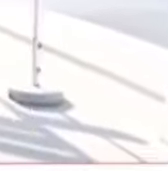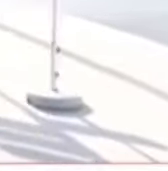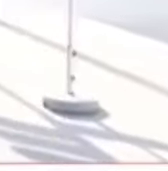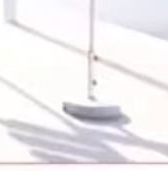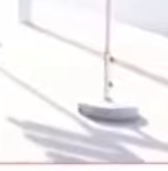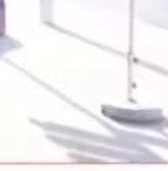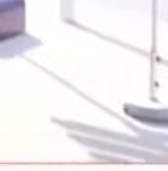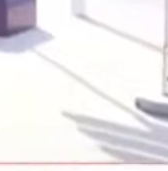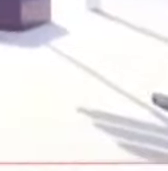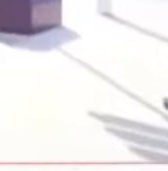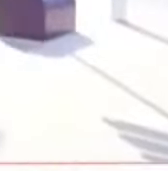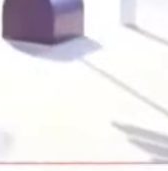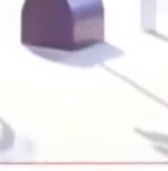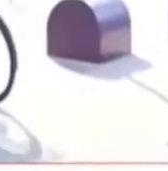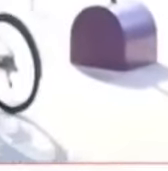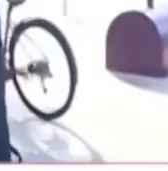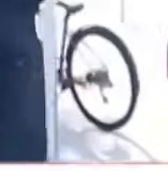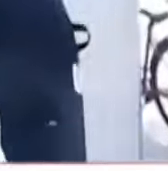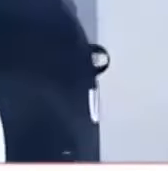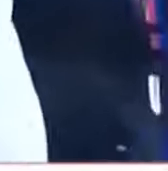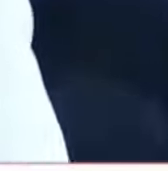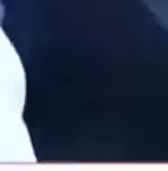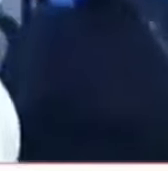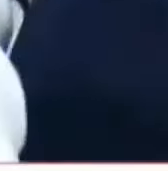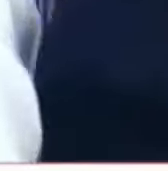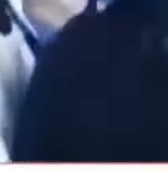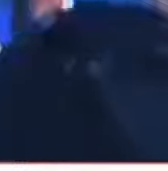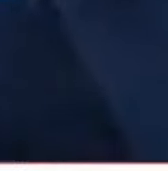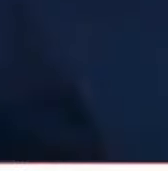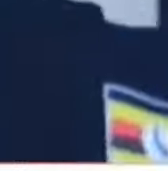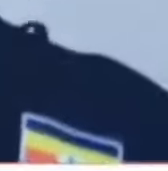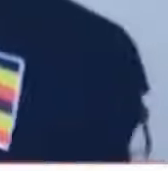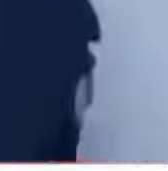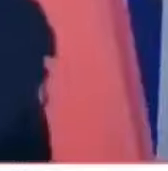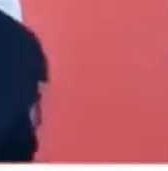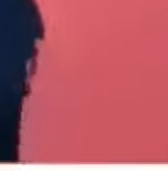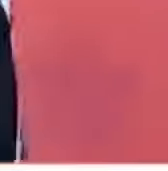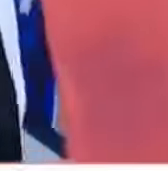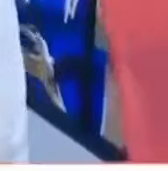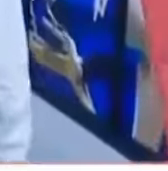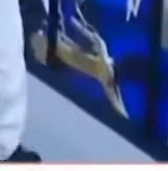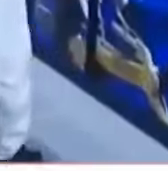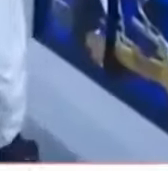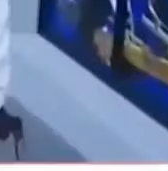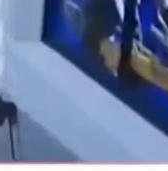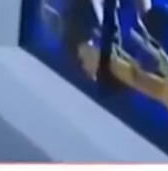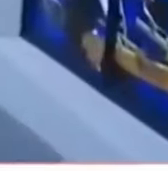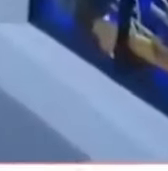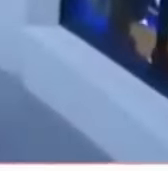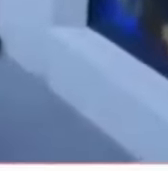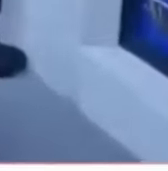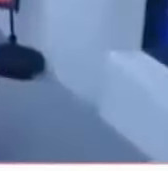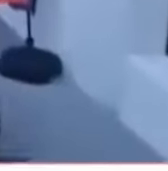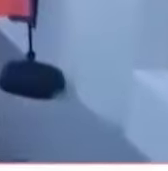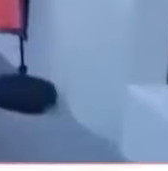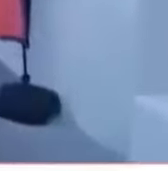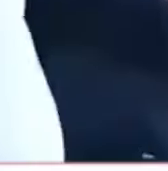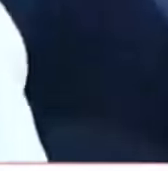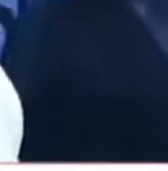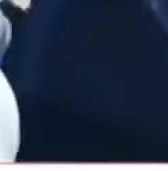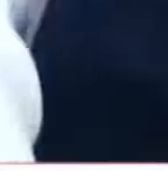Games Village okwegatta ku bannabyamizannyo abalala abaliyo, era kati balindiridde kutandika kuyingira nsiike ku Lwokutaano lwa wiiki